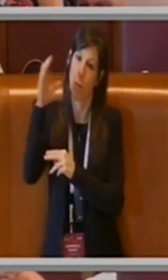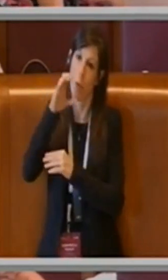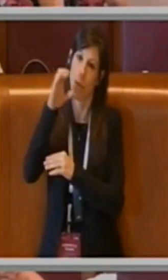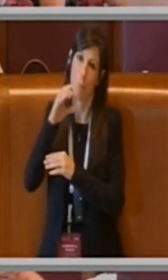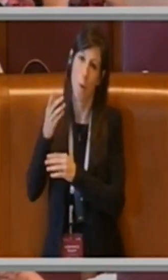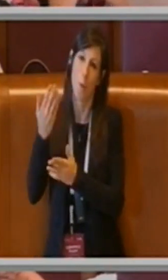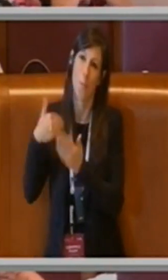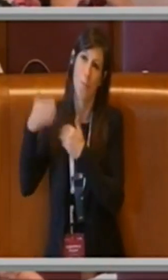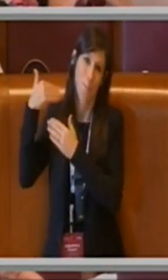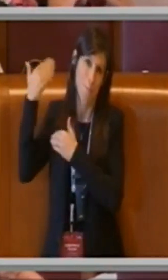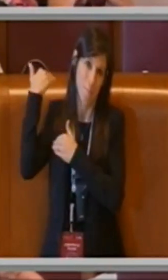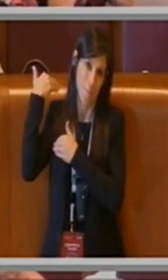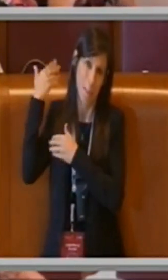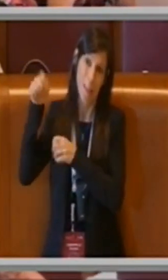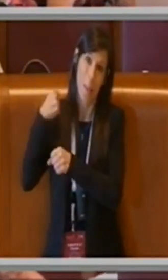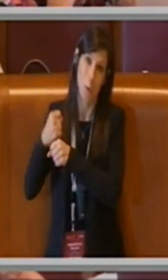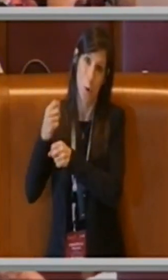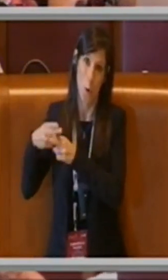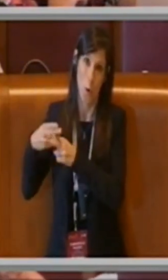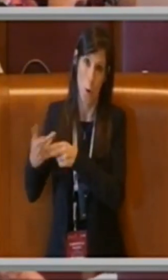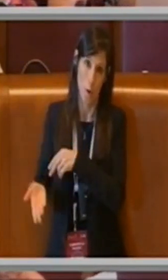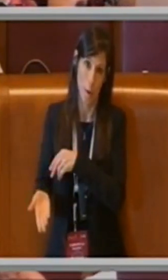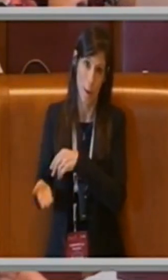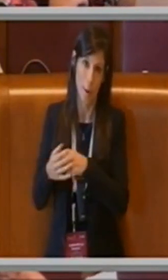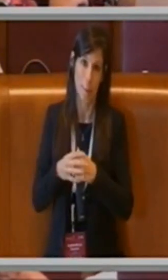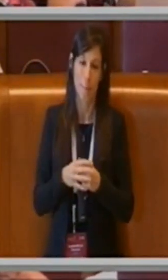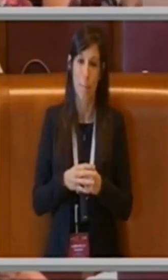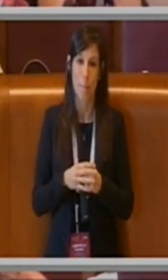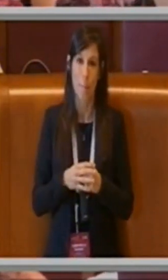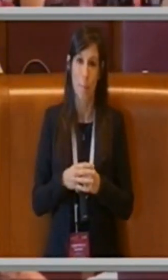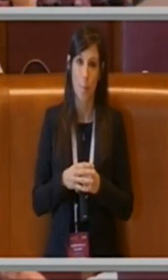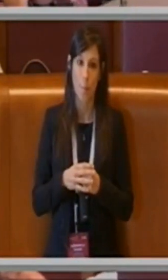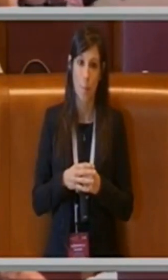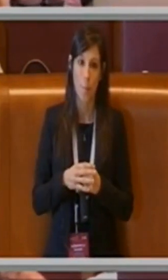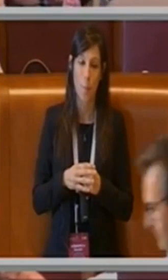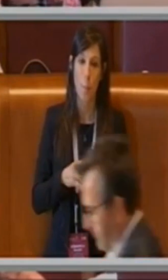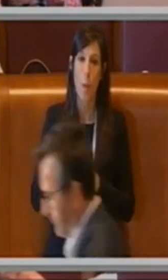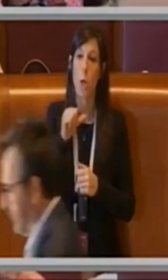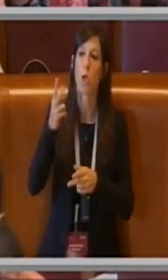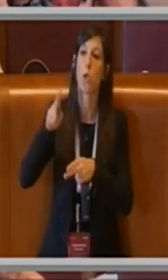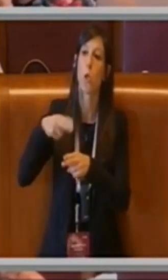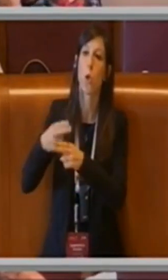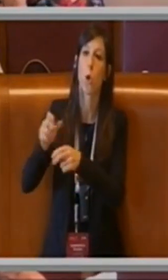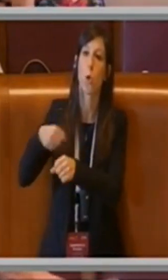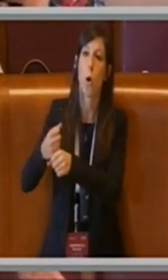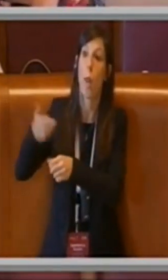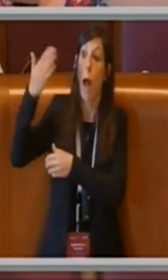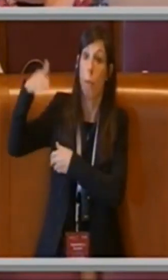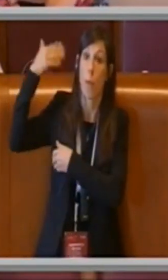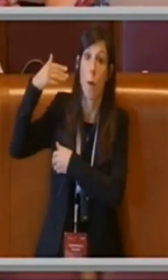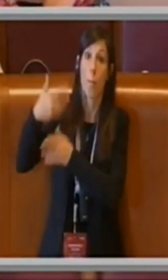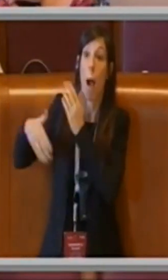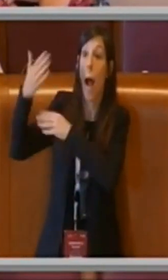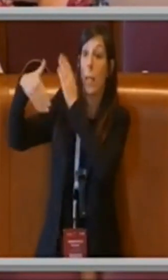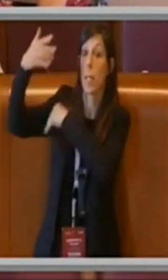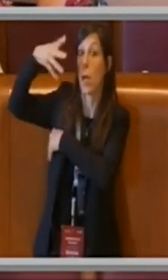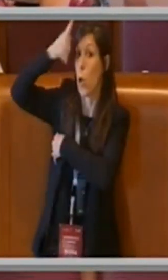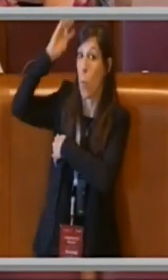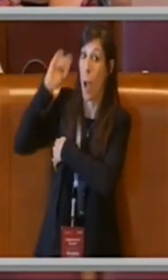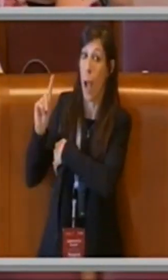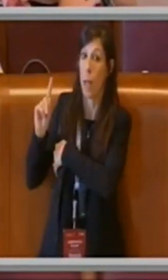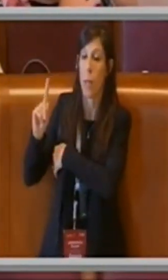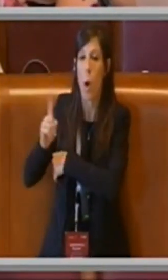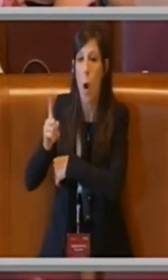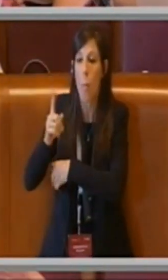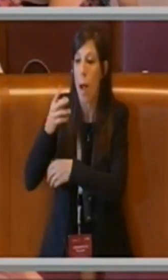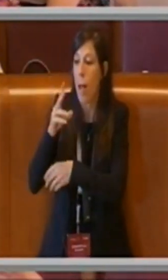turismo della storia recente di Roma. Non è storia antica, non stiamo parlando degli antichi romani, ma stiamo parlando di quei